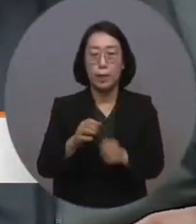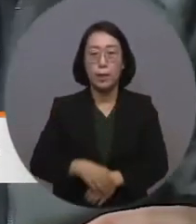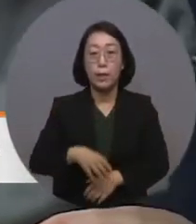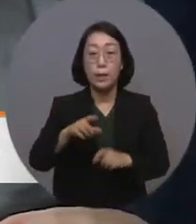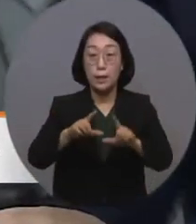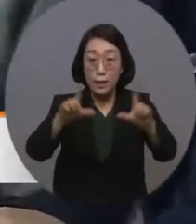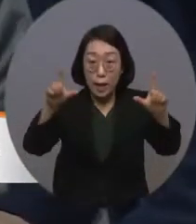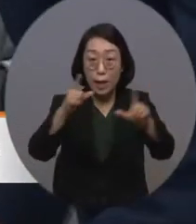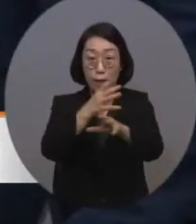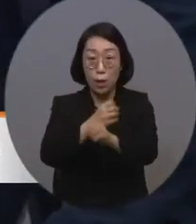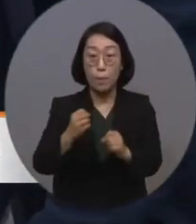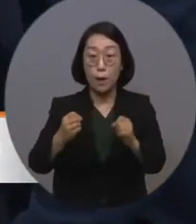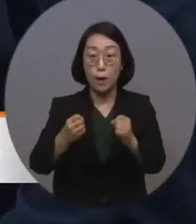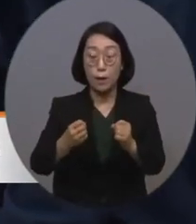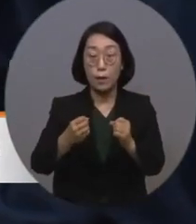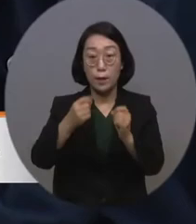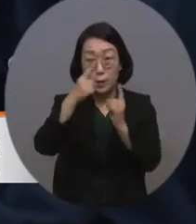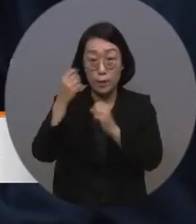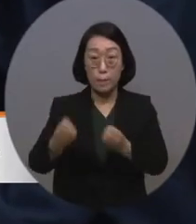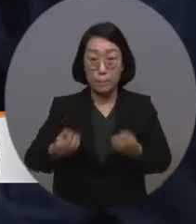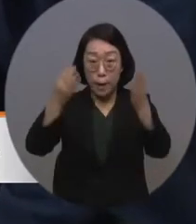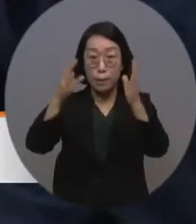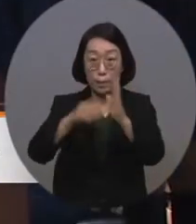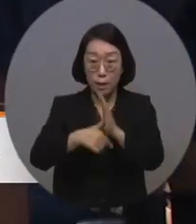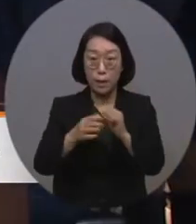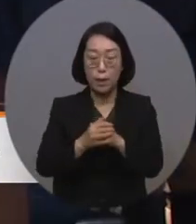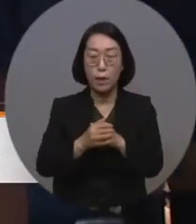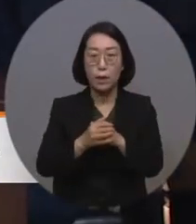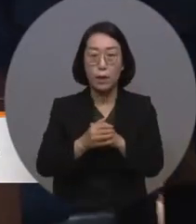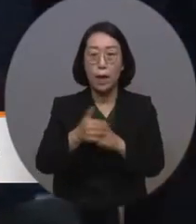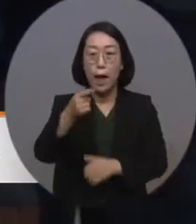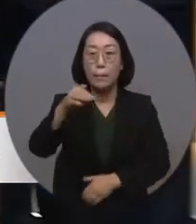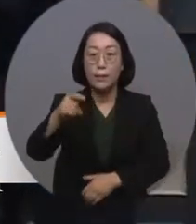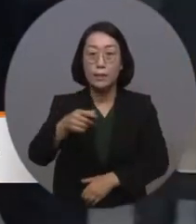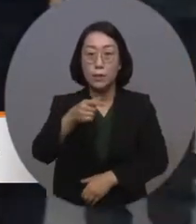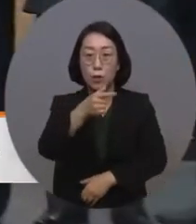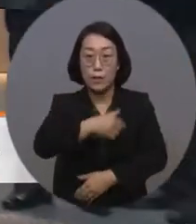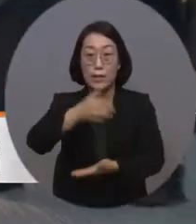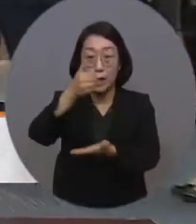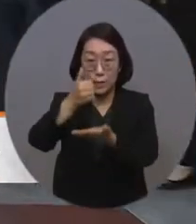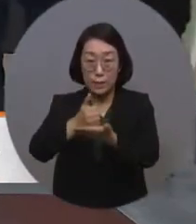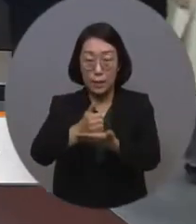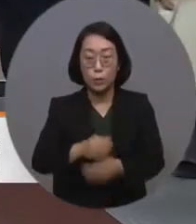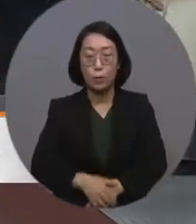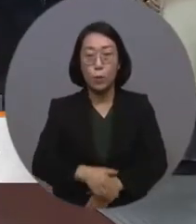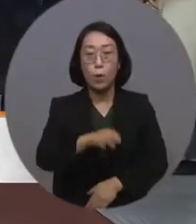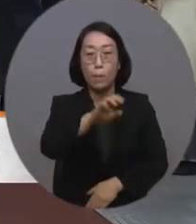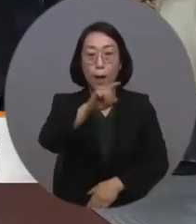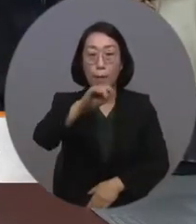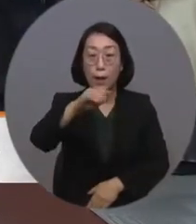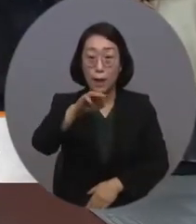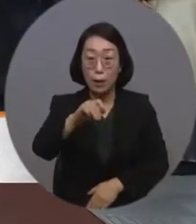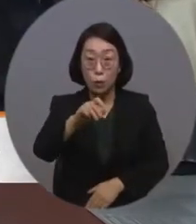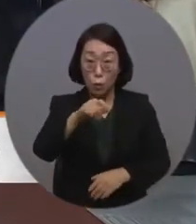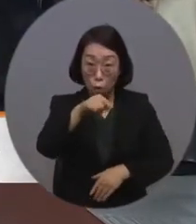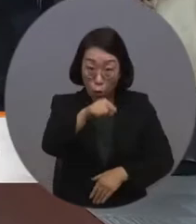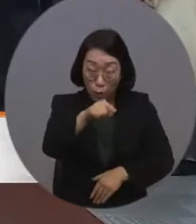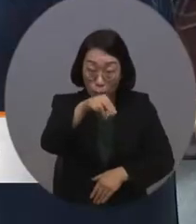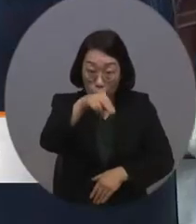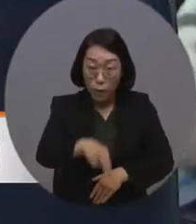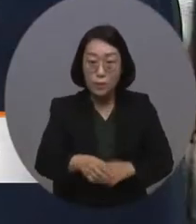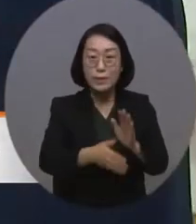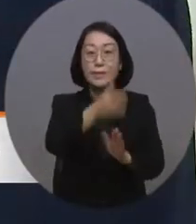송파구청에서 열린 협약식에는 신한서 경력대학원 함기철 이사장과 가르보 마발라커시장 등이 참석한